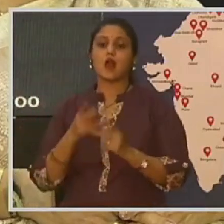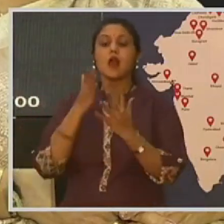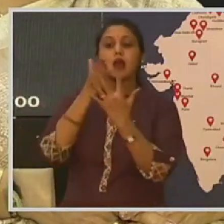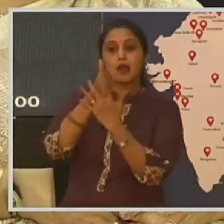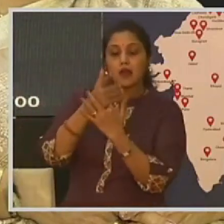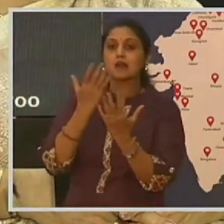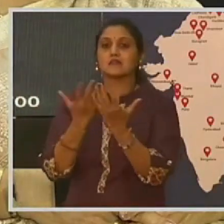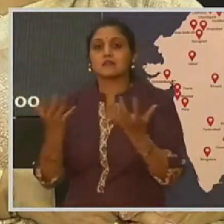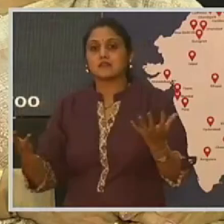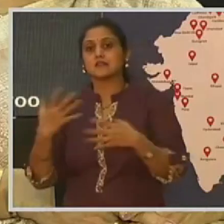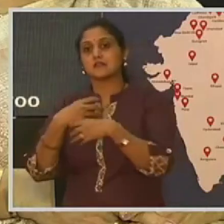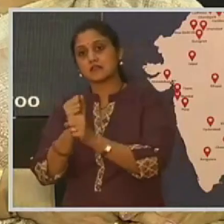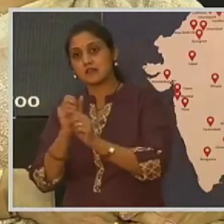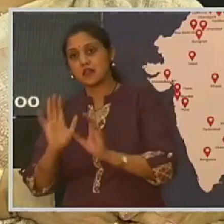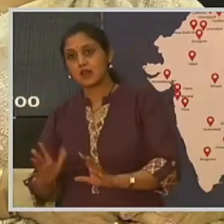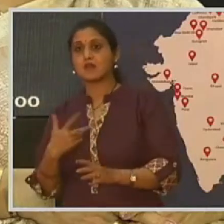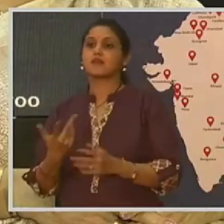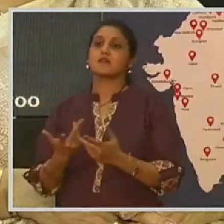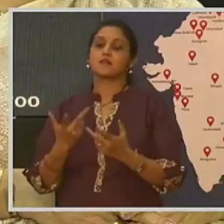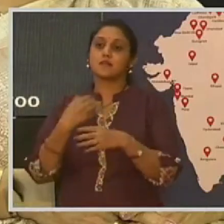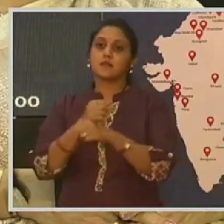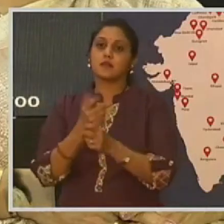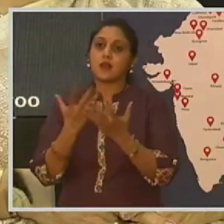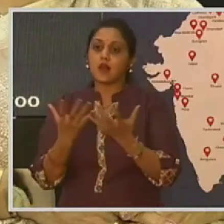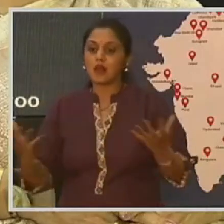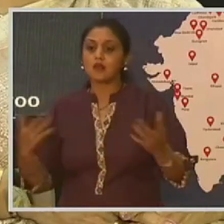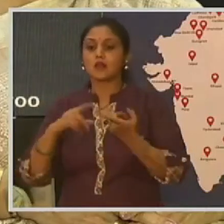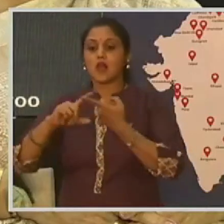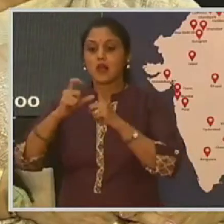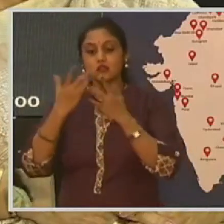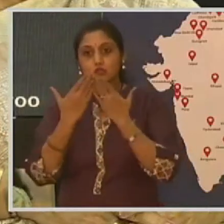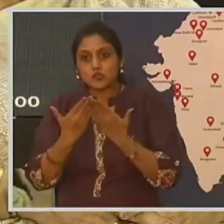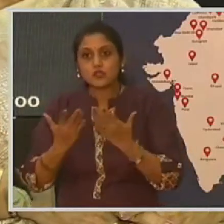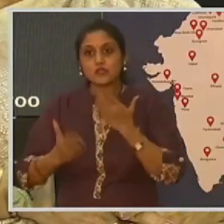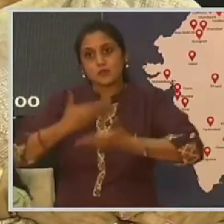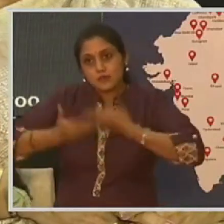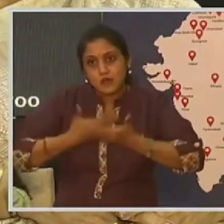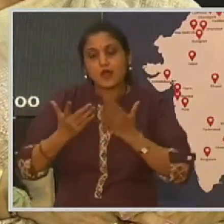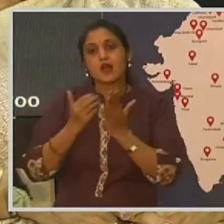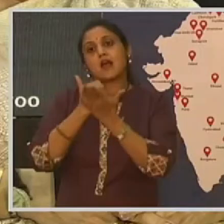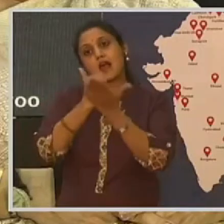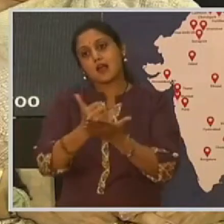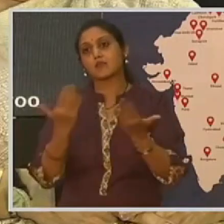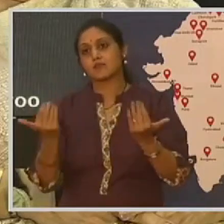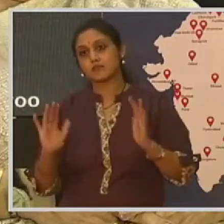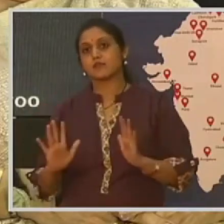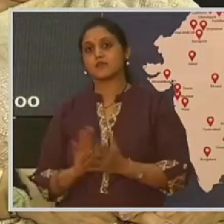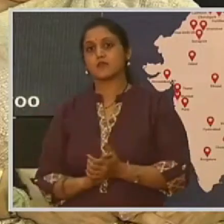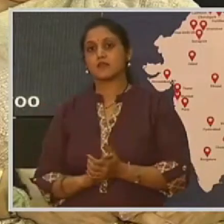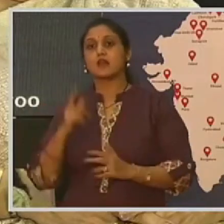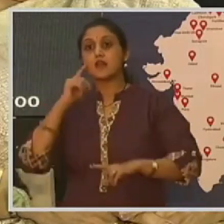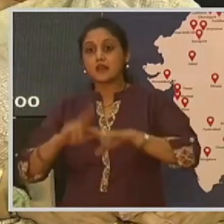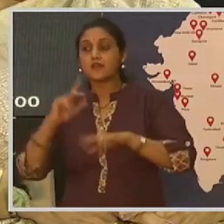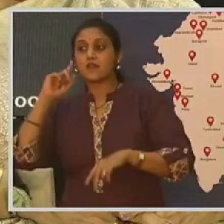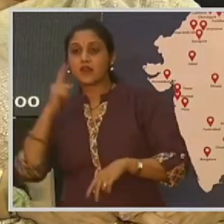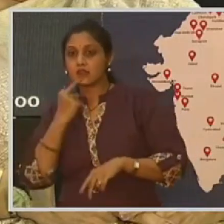devices हैं, assistive devices हैं, जो उनको education में, mobility में, जैसे हमने देखा, in the